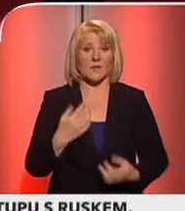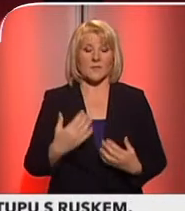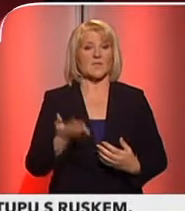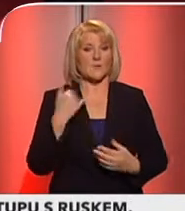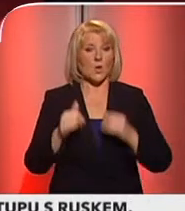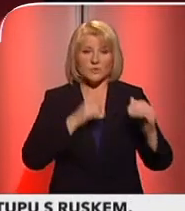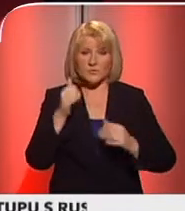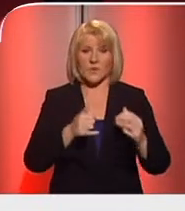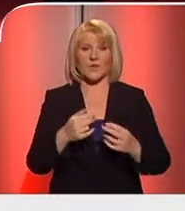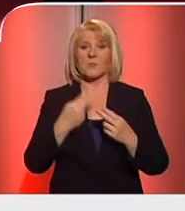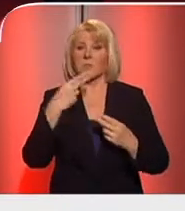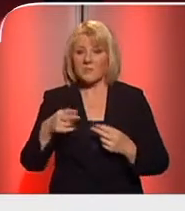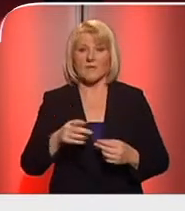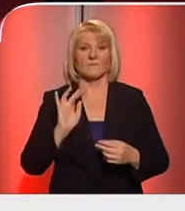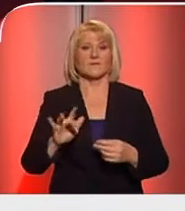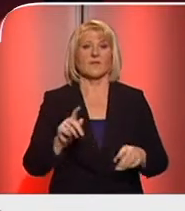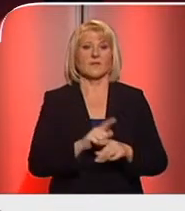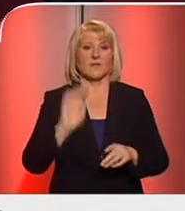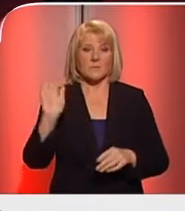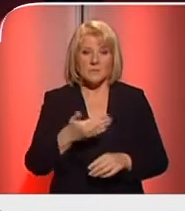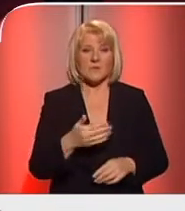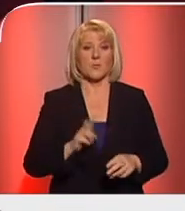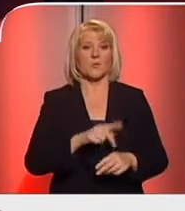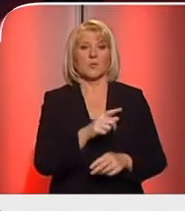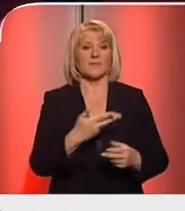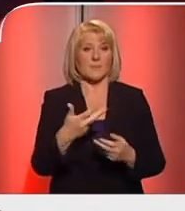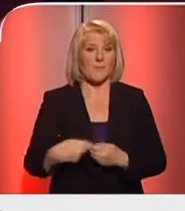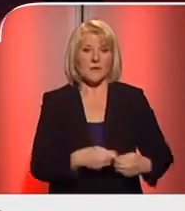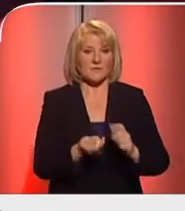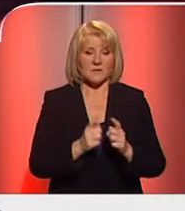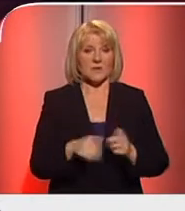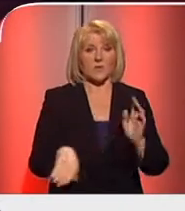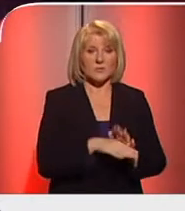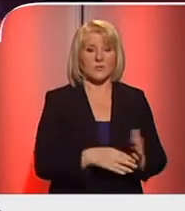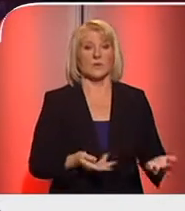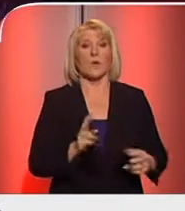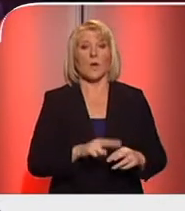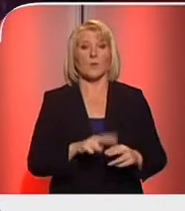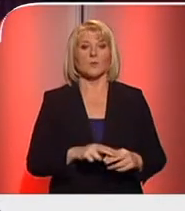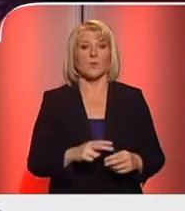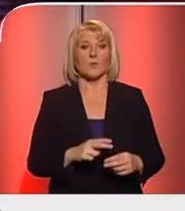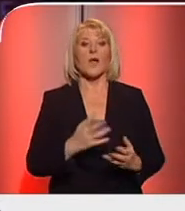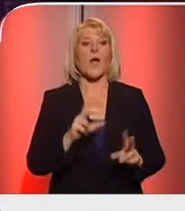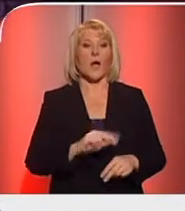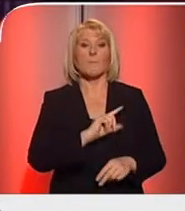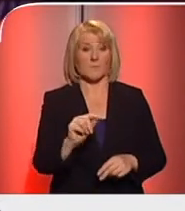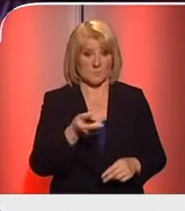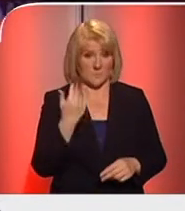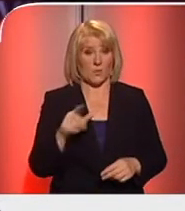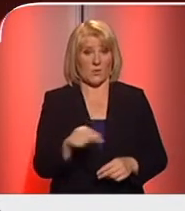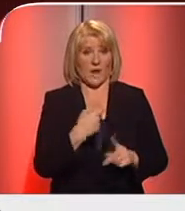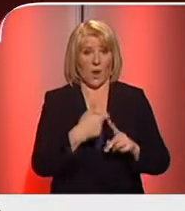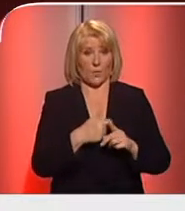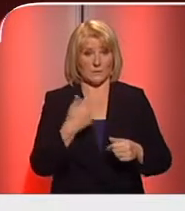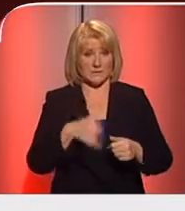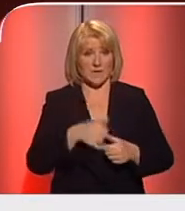křičilo, plivalo, pohlavkovalo, odešli jste z tripartity. Co jste dělal pak, než jste přišel k nám? Nešel jste na pivo s ministrem Kalouskem?